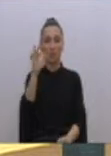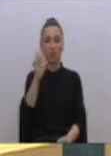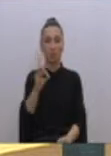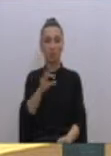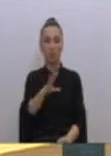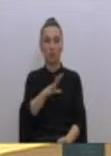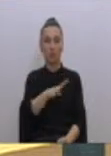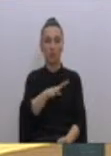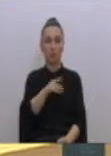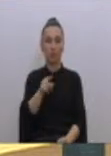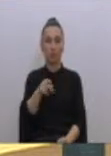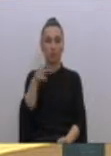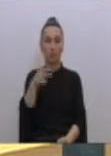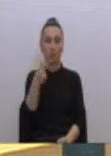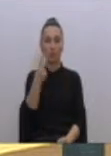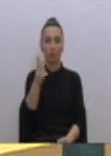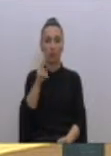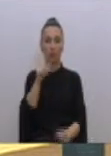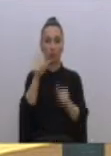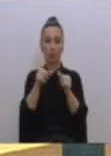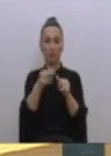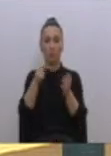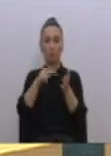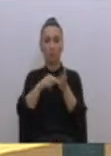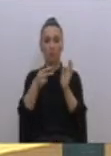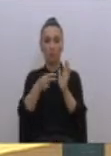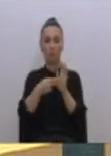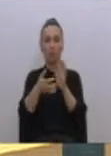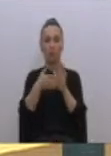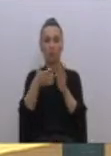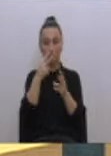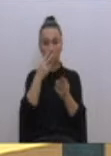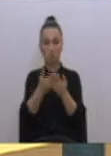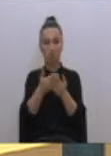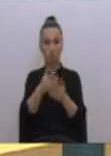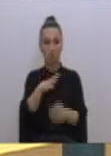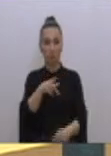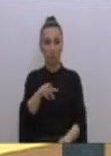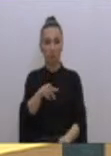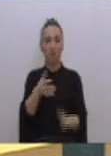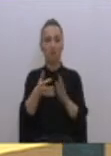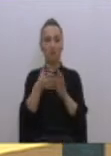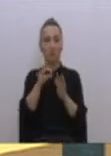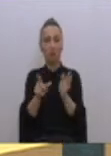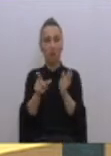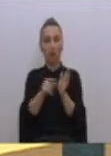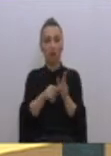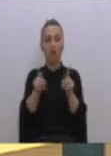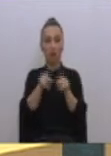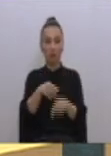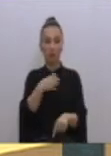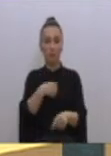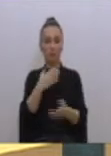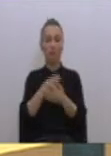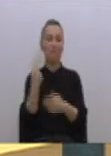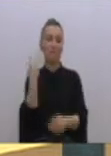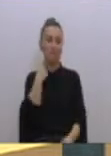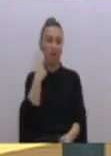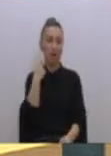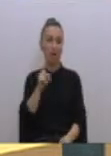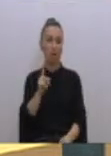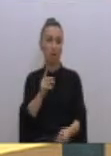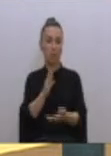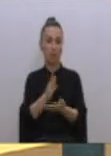იყო 2022 ბიუჯეტის დეფიციტის მაჩვენებელი, თუმცა დეფიციტთან ერთად ასევე მნიშვნელოვანია ვალის მაჩვენებელიც,